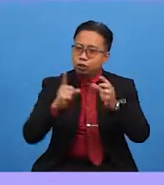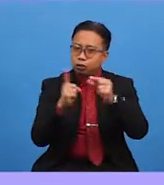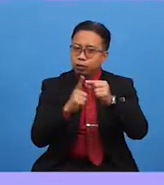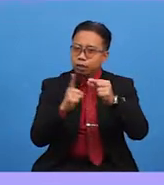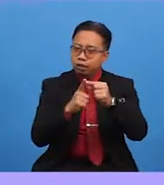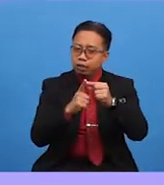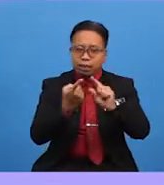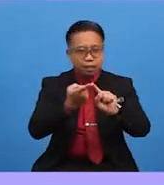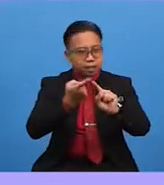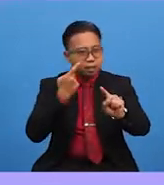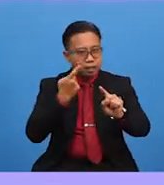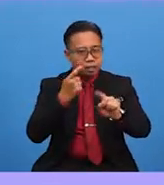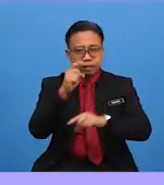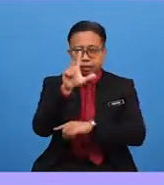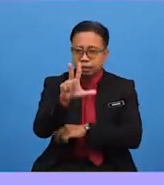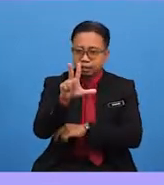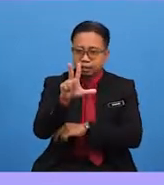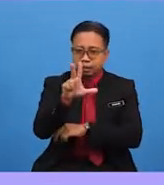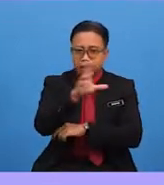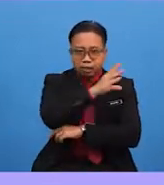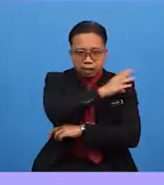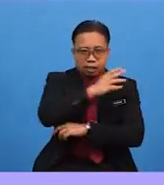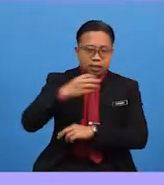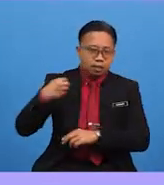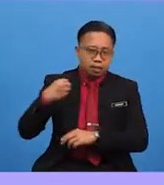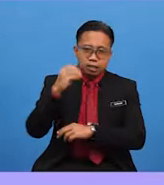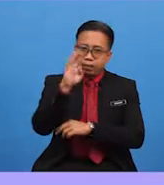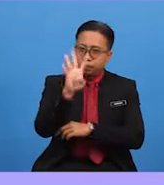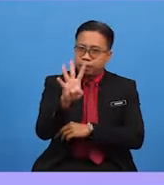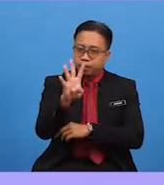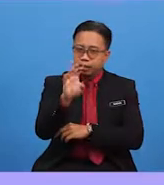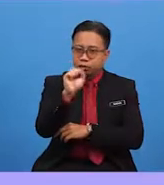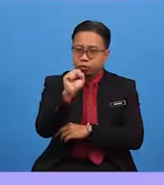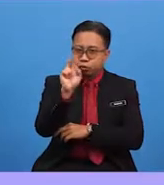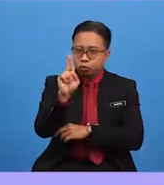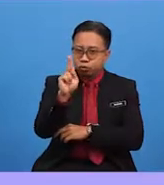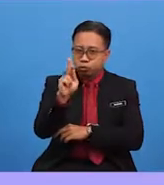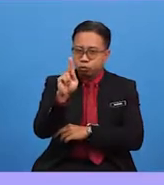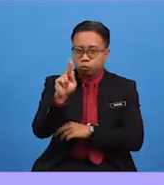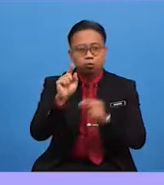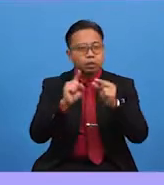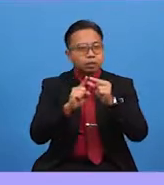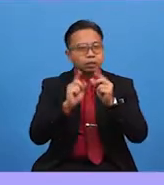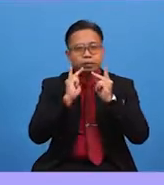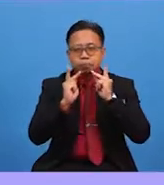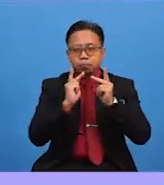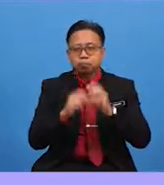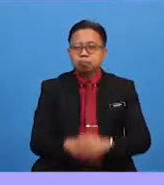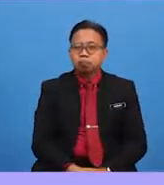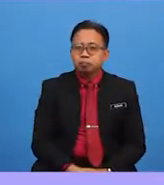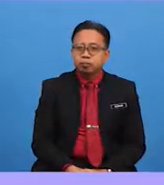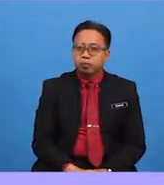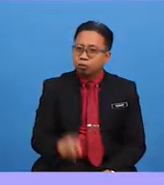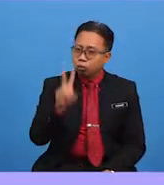perkataan daripada 3 dan 4 suku kata. Yang